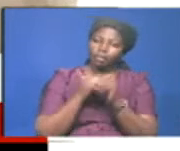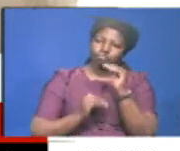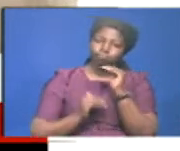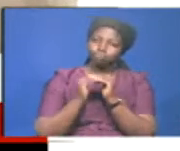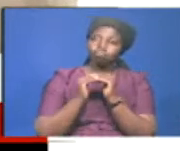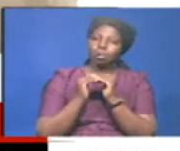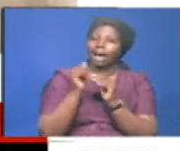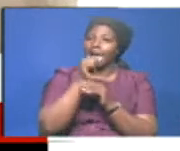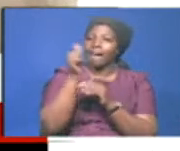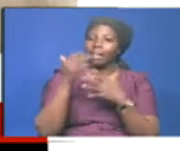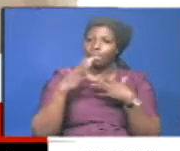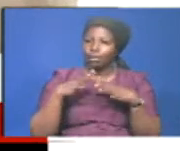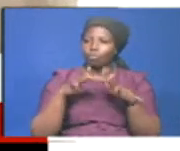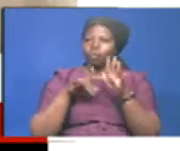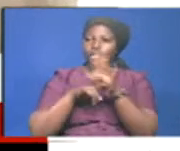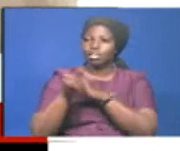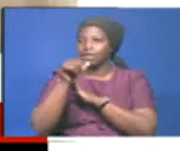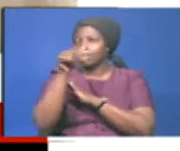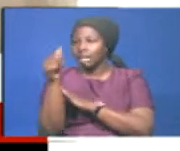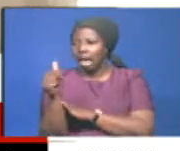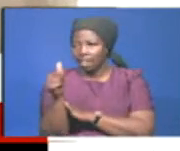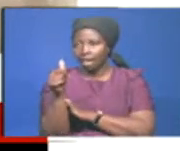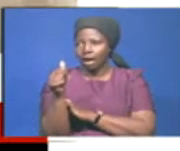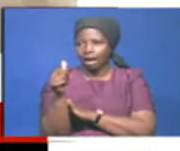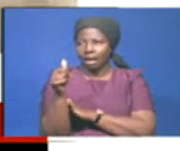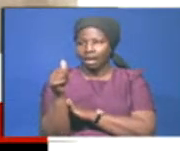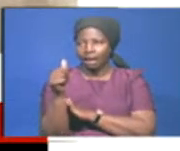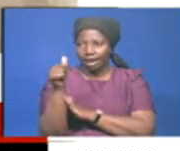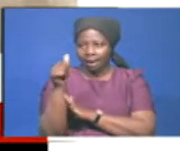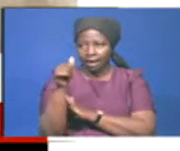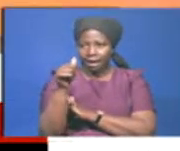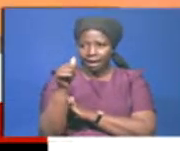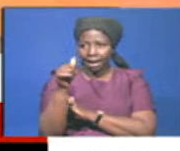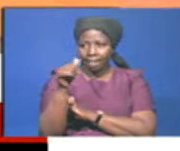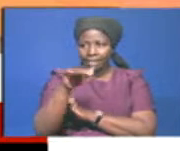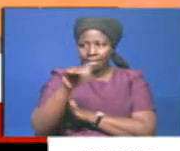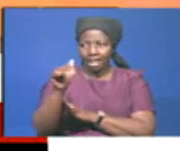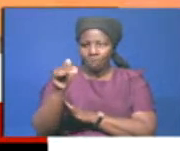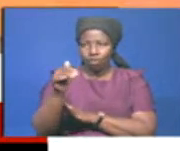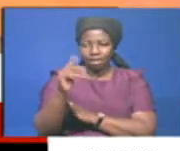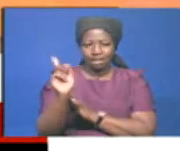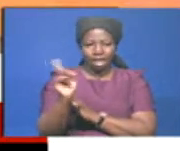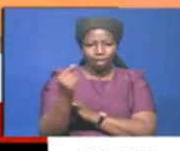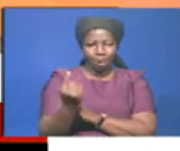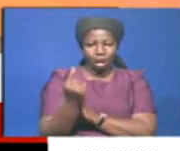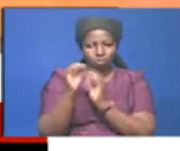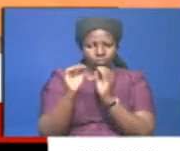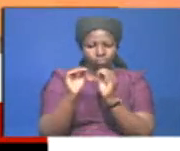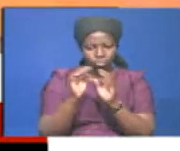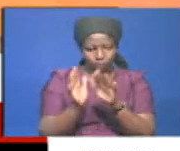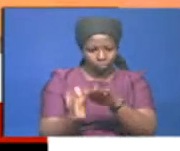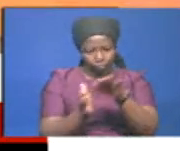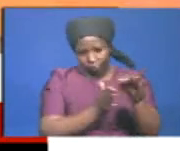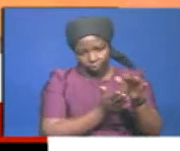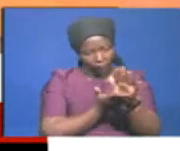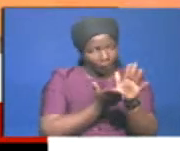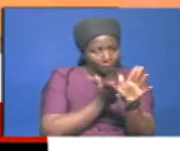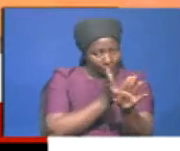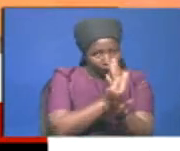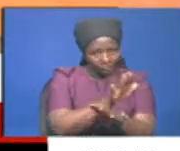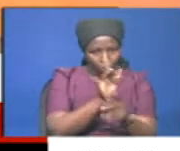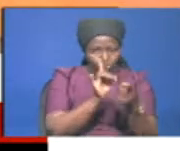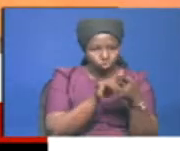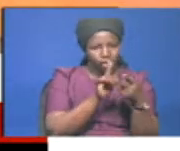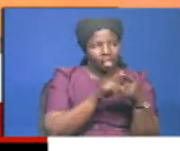kwa mji mengine, sio Nairobi peke yake. Ndio. Turejee tu kwenye masuala ya baharini kidogo, maanake pale